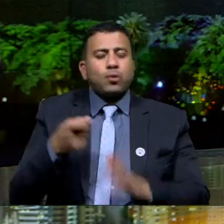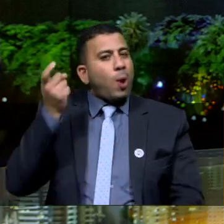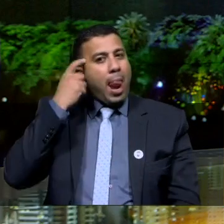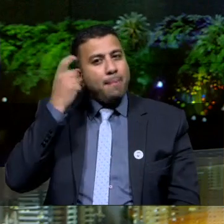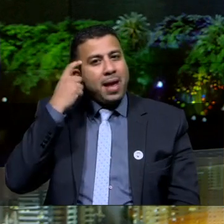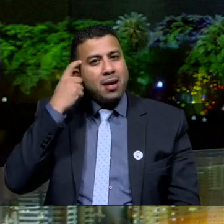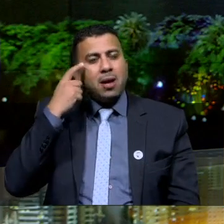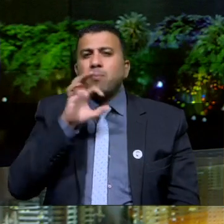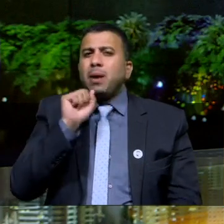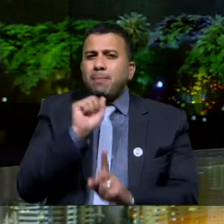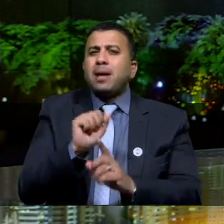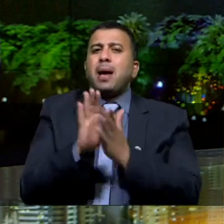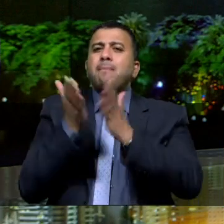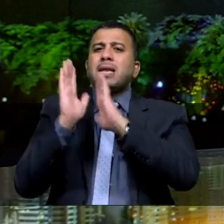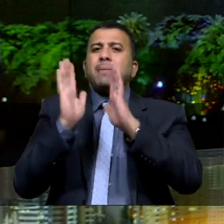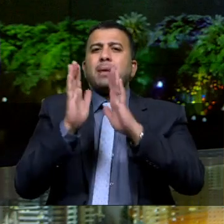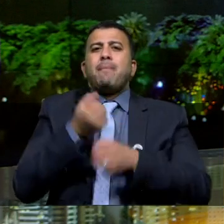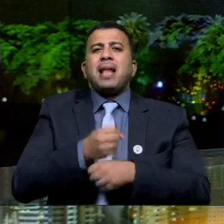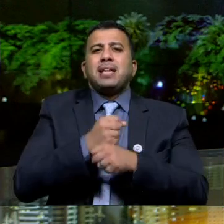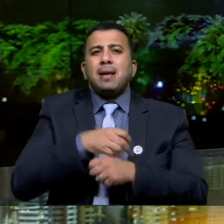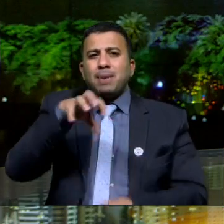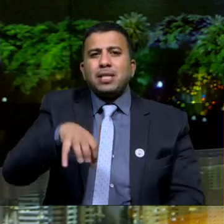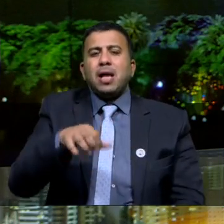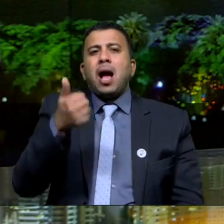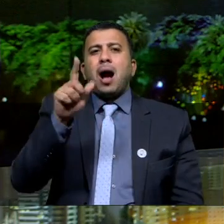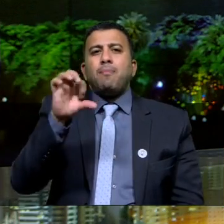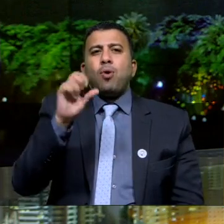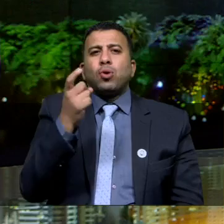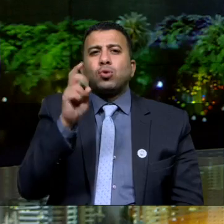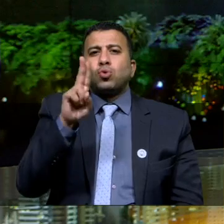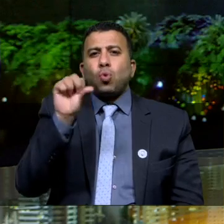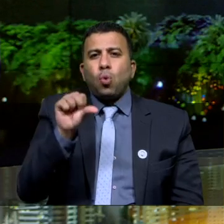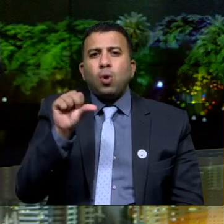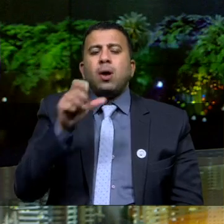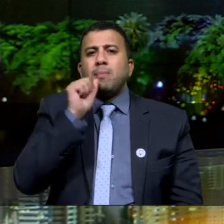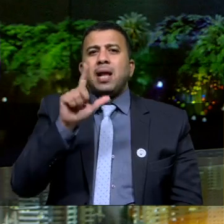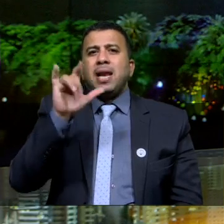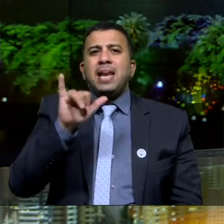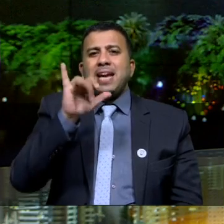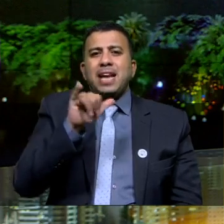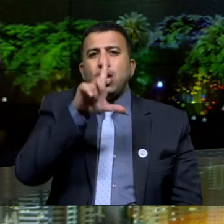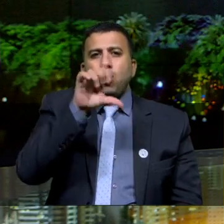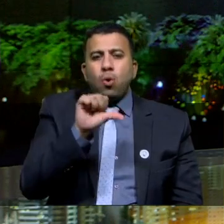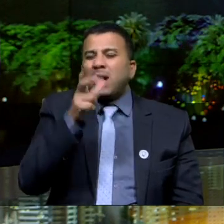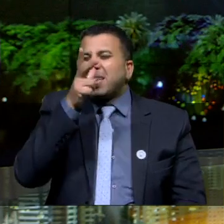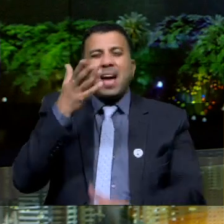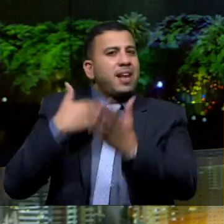وأكاديمية وعلمية، من بينها مكتبة بلدية مدينة أبورتو ومكتبة ليلو